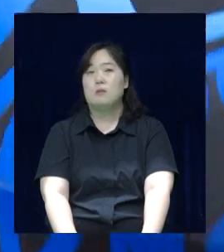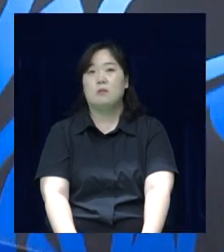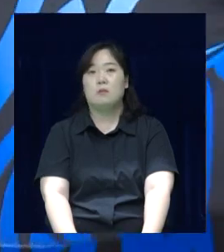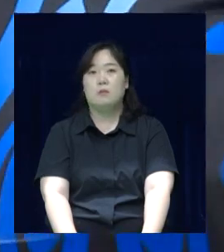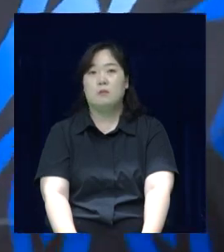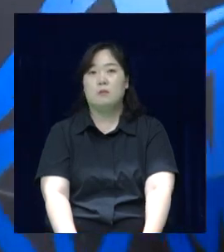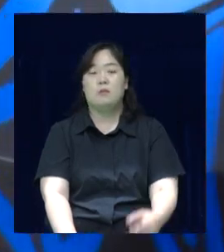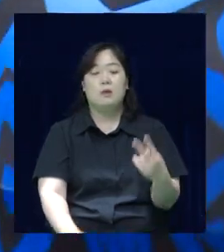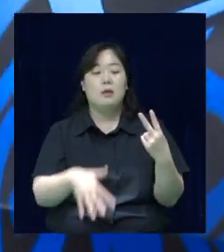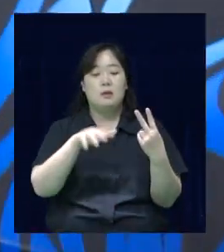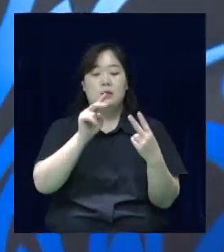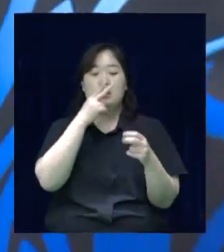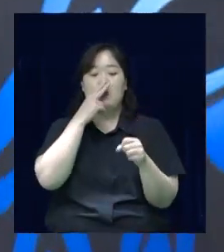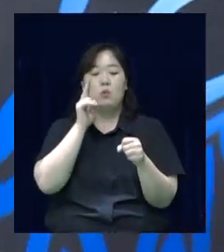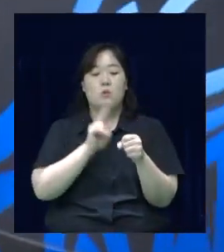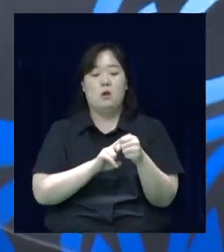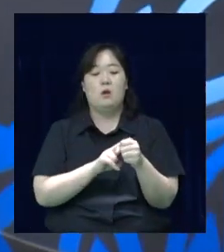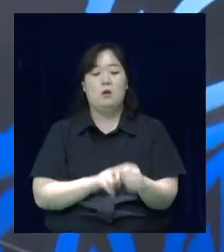이번 2차 시도